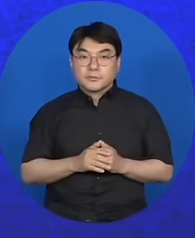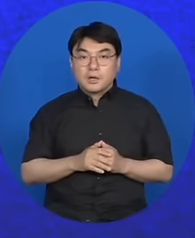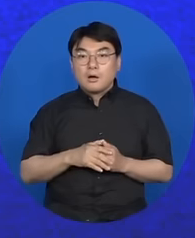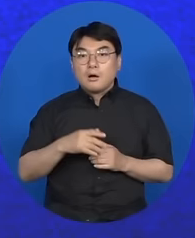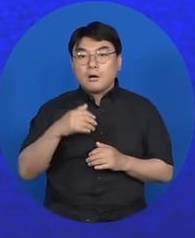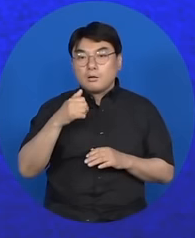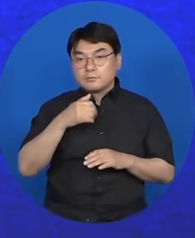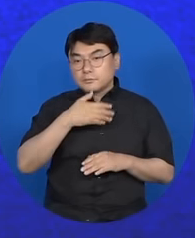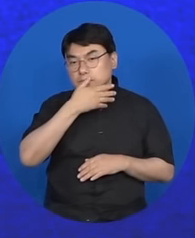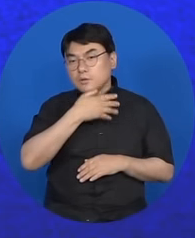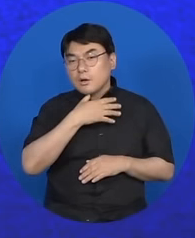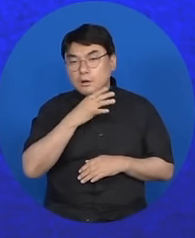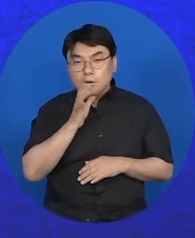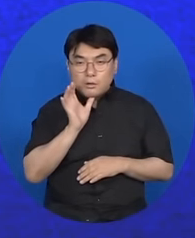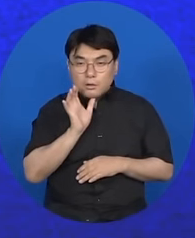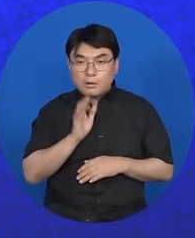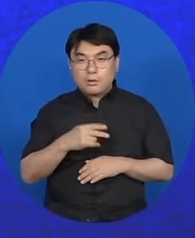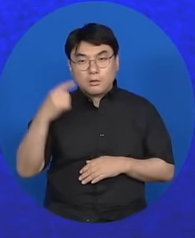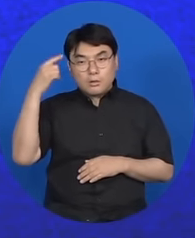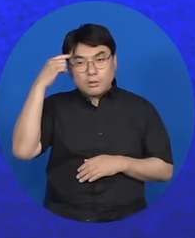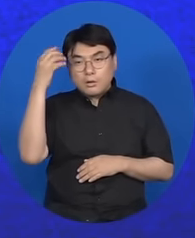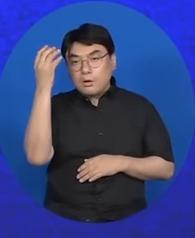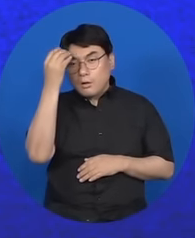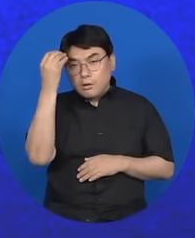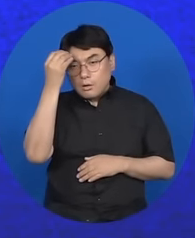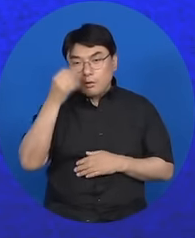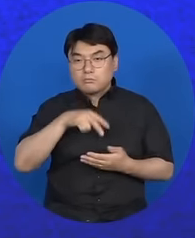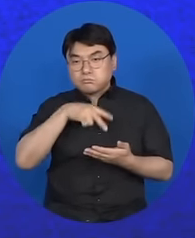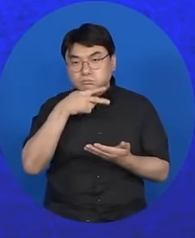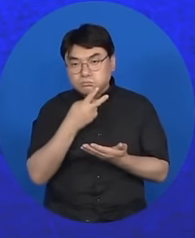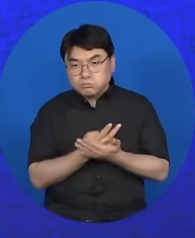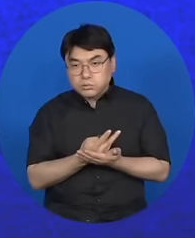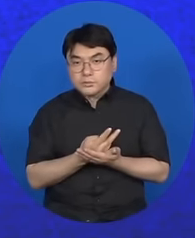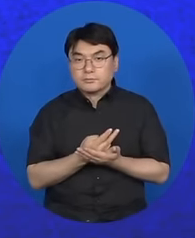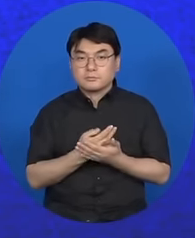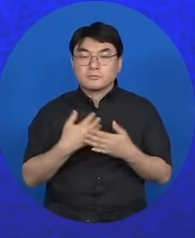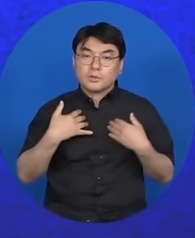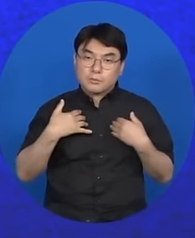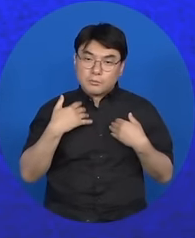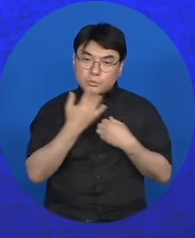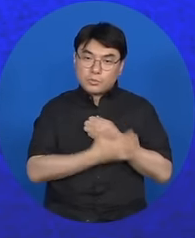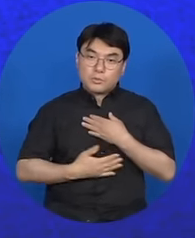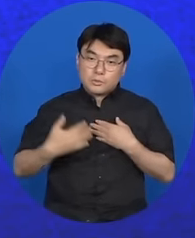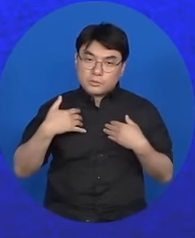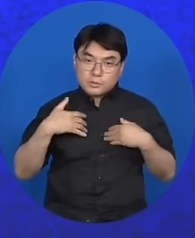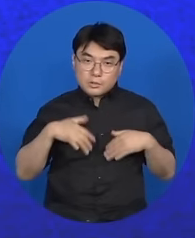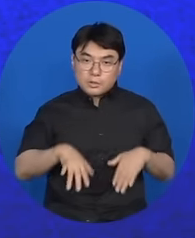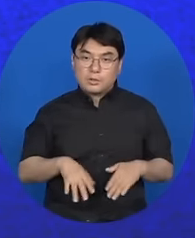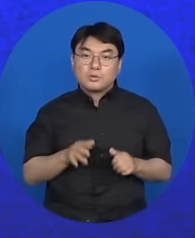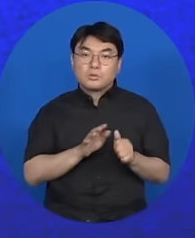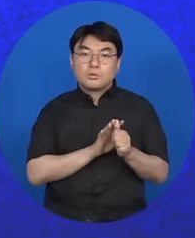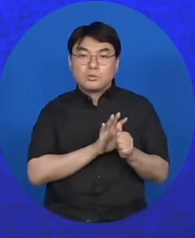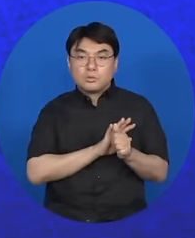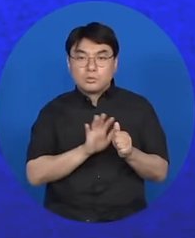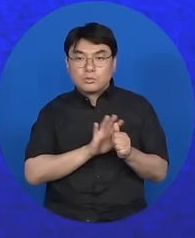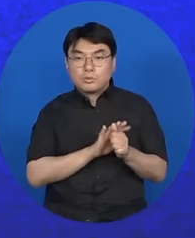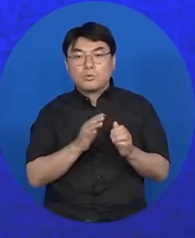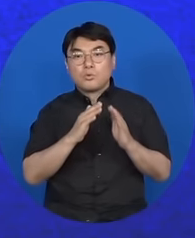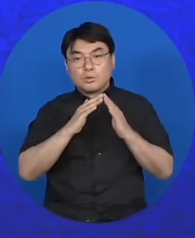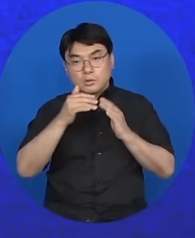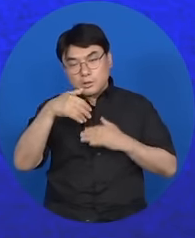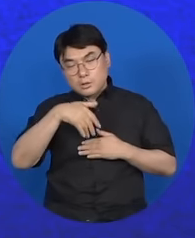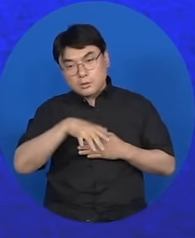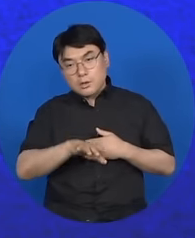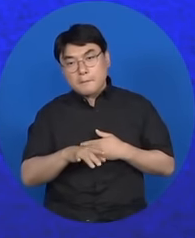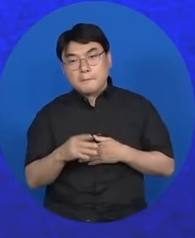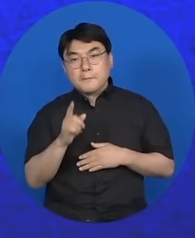뇌졸중을 겪으셨어요. 그래서 쇠약해지셨습니다. 그가 요양원에 가셔서 거동도 못하고 거의